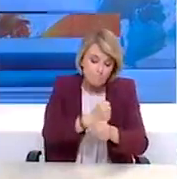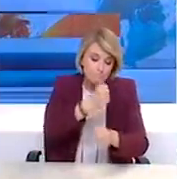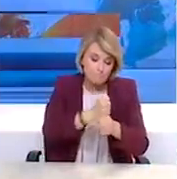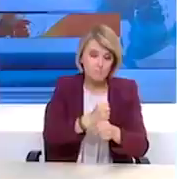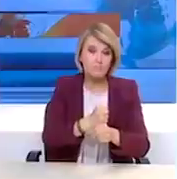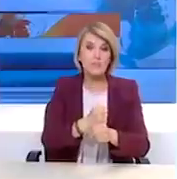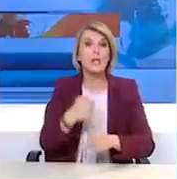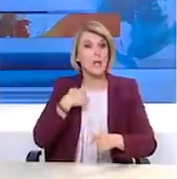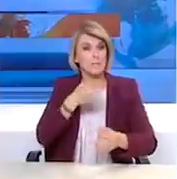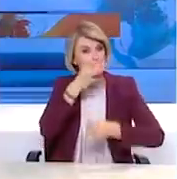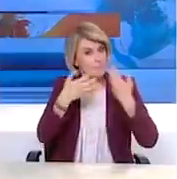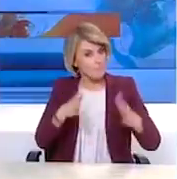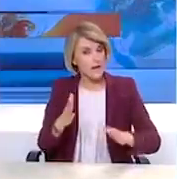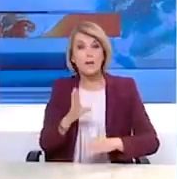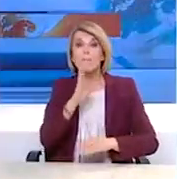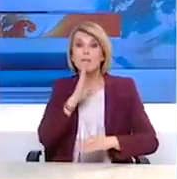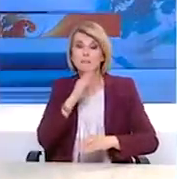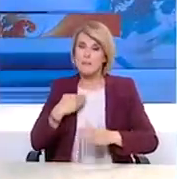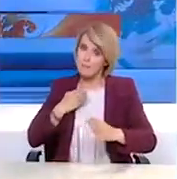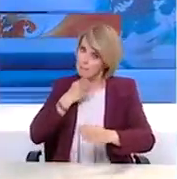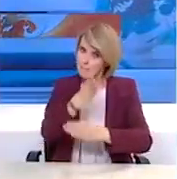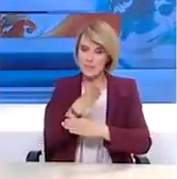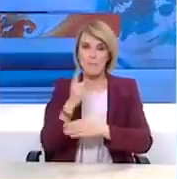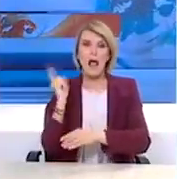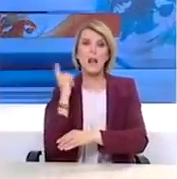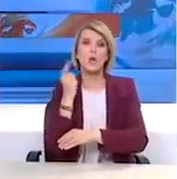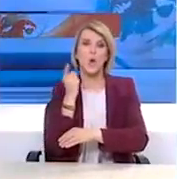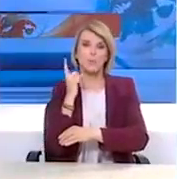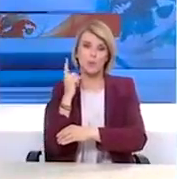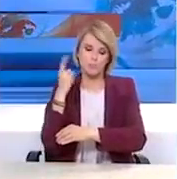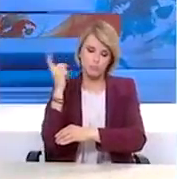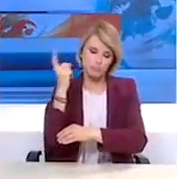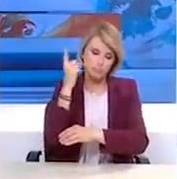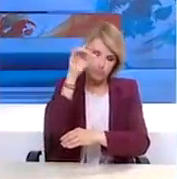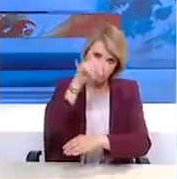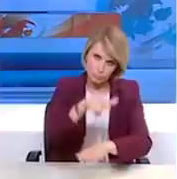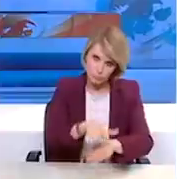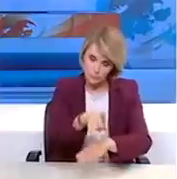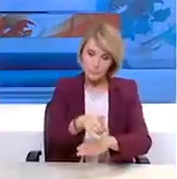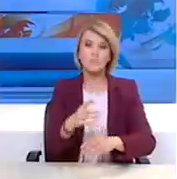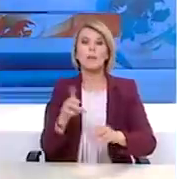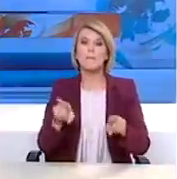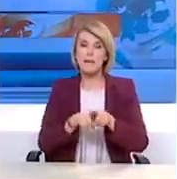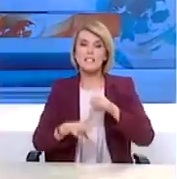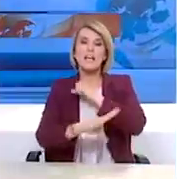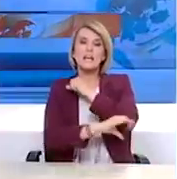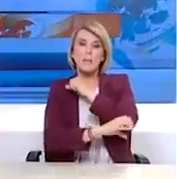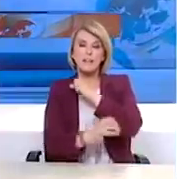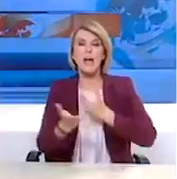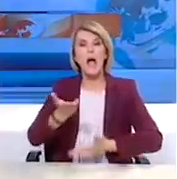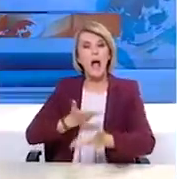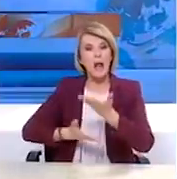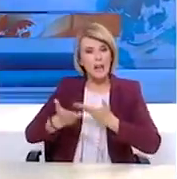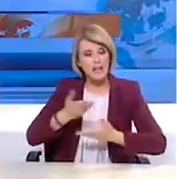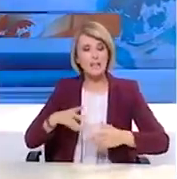μεταβήκαμε μαζί με τον κύριο καθηγητή αλλά και τον Υφυπουργό Εσωτερικών, τον κύριο Λιβάνιο, τον Γενικό Γραμματέα Κοινωνικής Αλληλεγγύης, τον κύριο